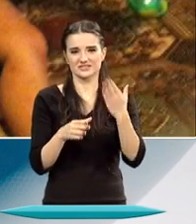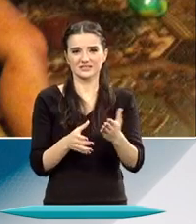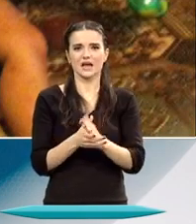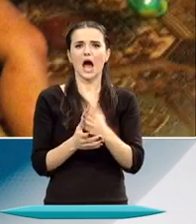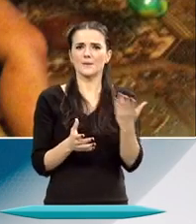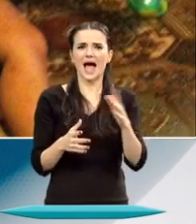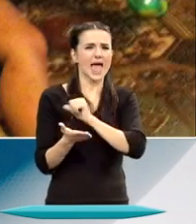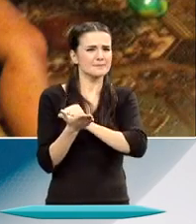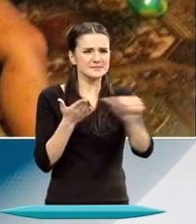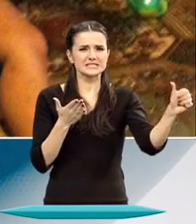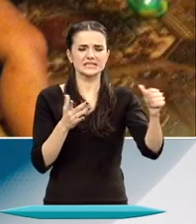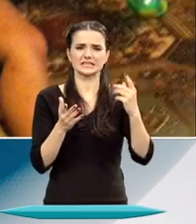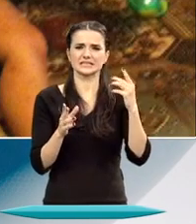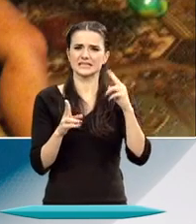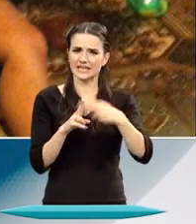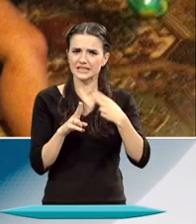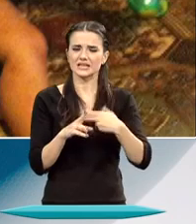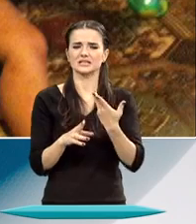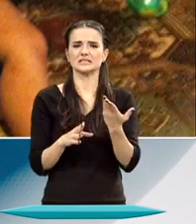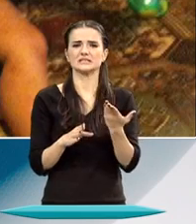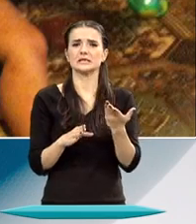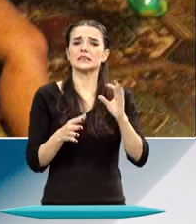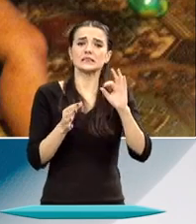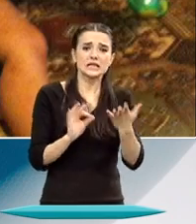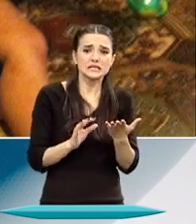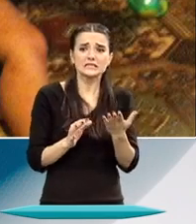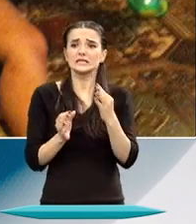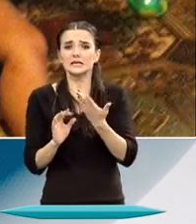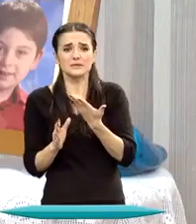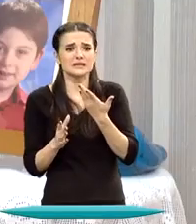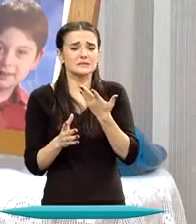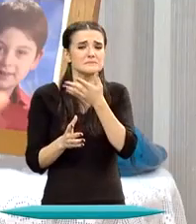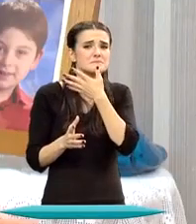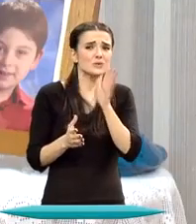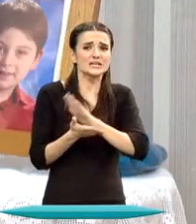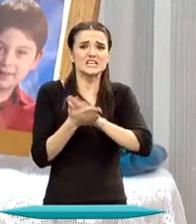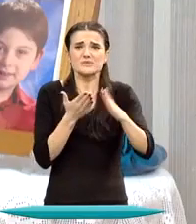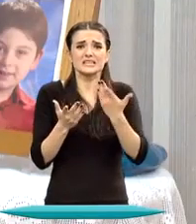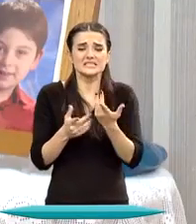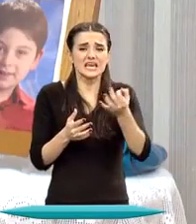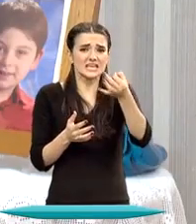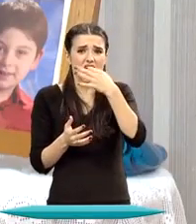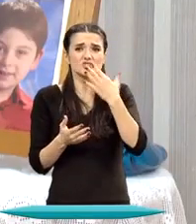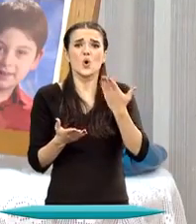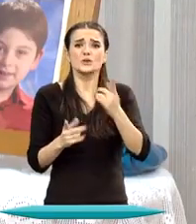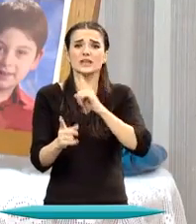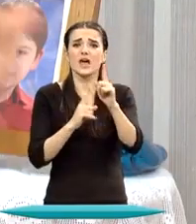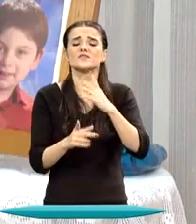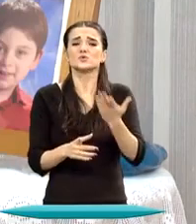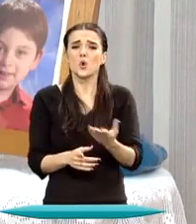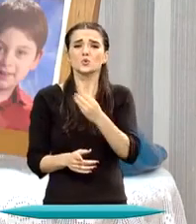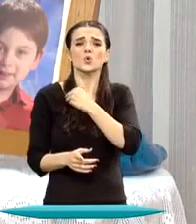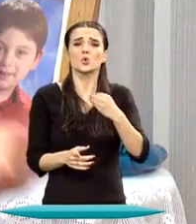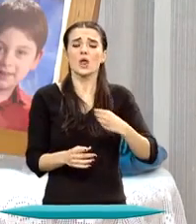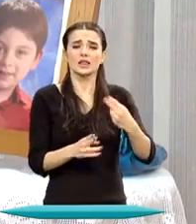çünkü diyorum ya nedir, ne değildir, nasıl iyileşir bilmiyoruz. İlacı yok. Doktorlar öneriyorlar, gidiyoruz.